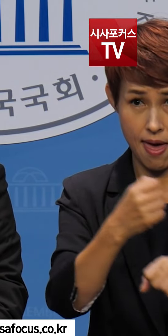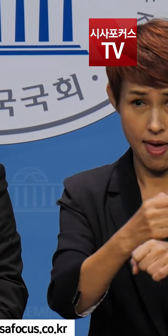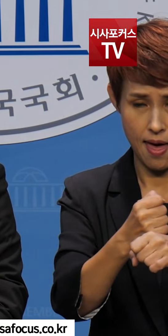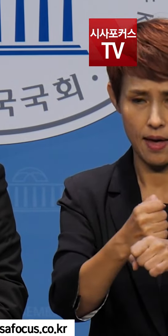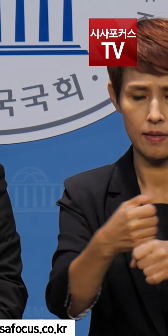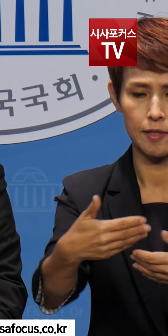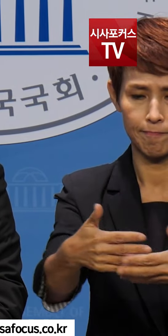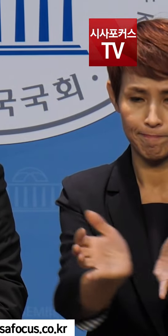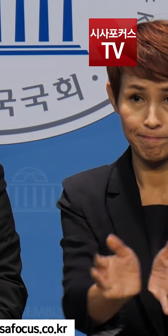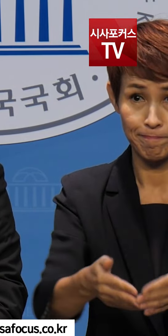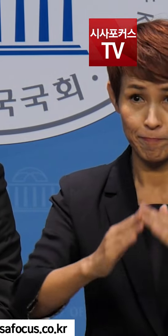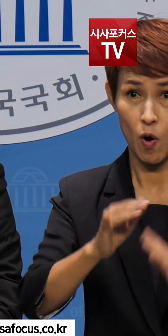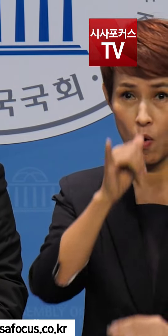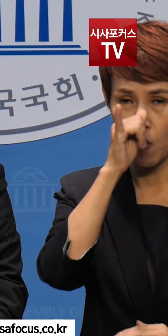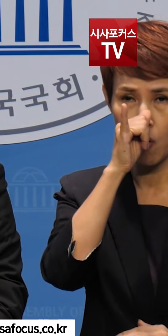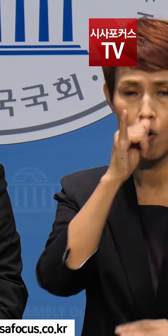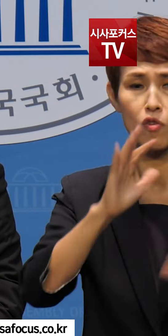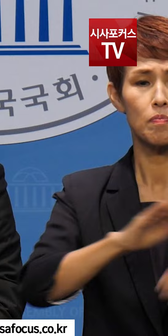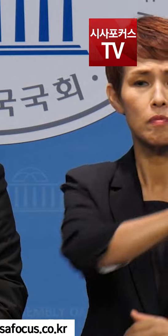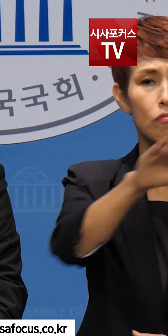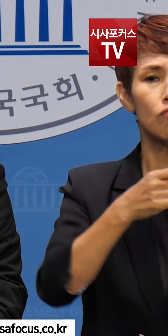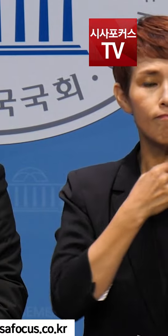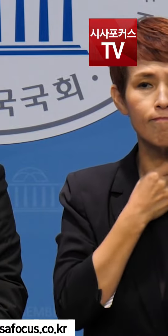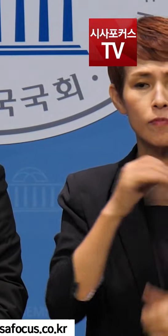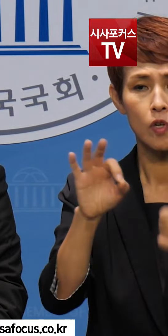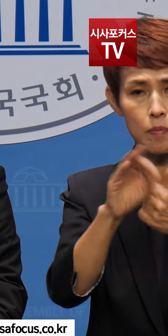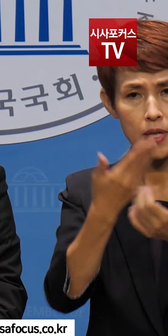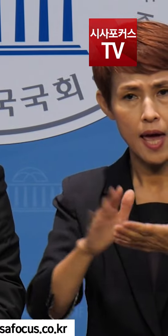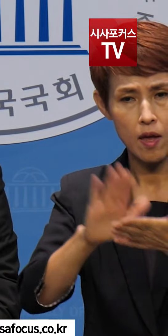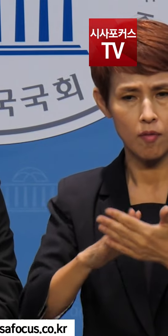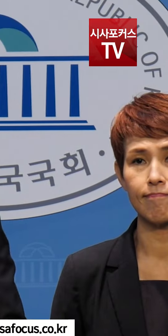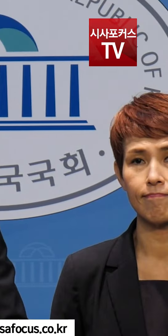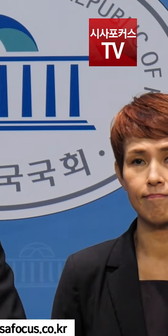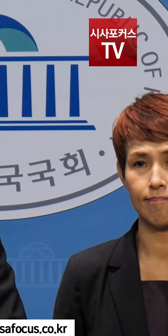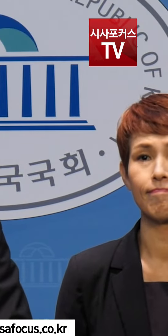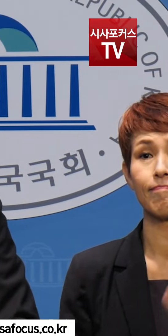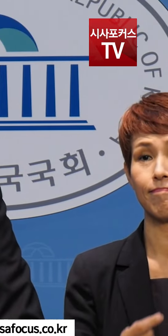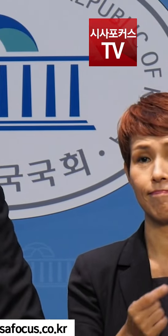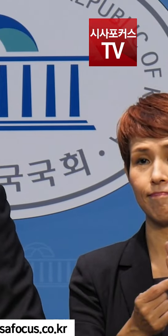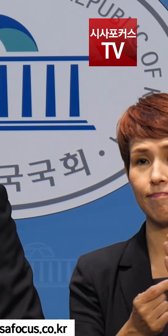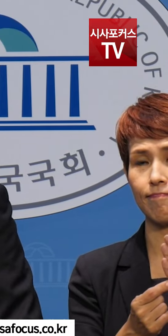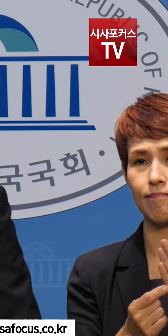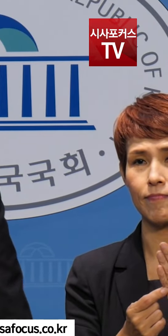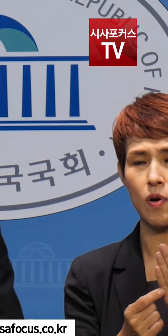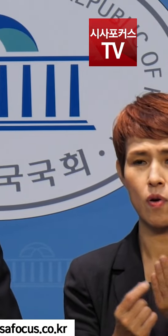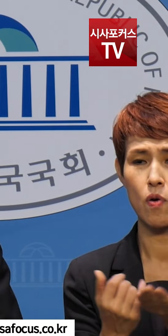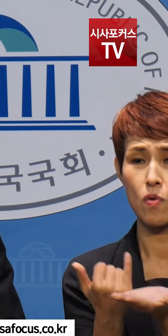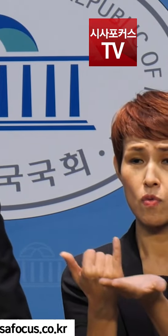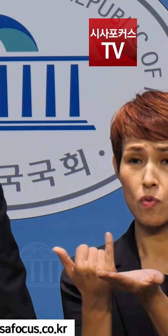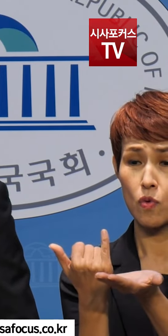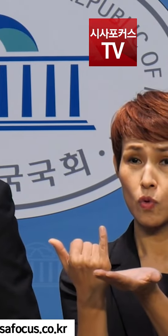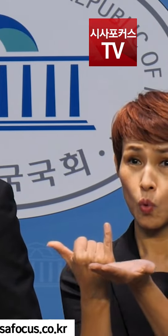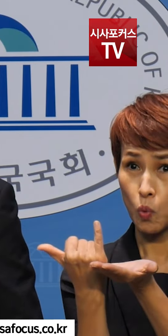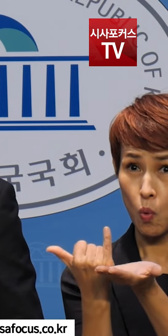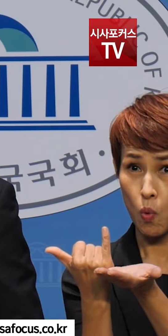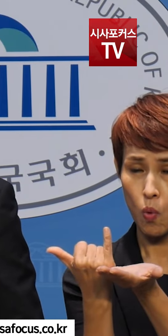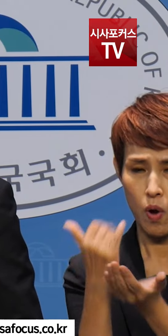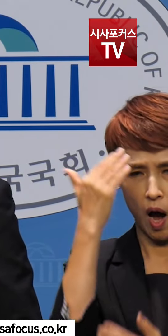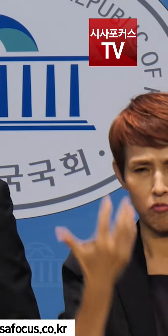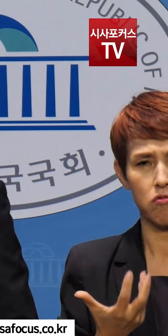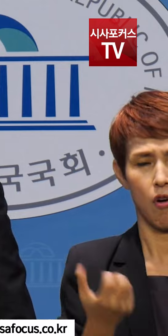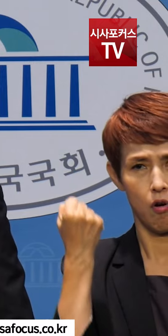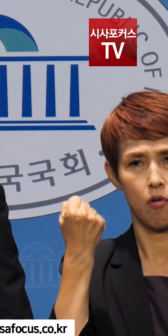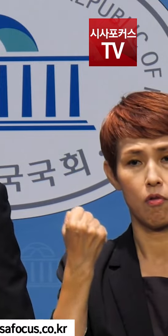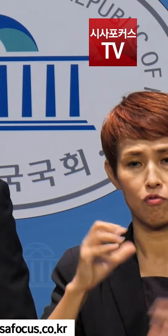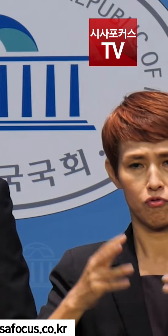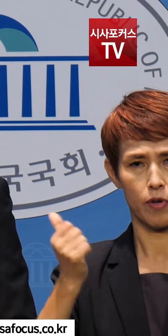설치해서 국민이 원하는 연금개혁을 추진해야 합니다. 9. 독도가 우리 영토임을 국회가